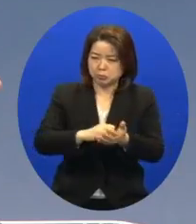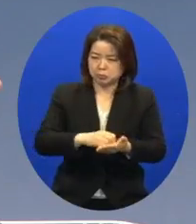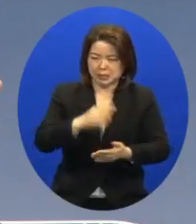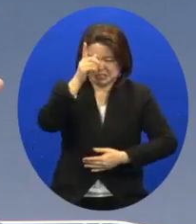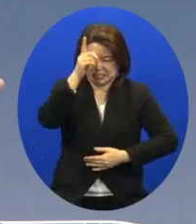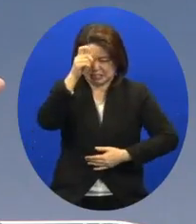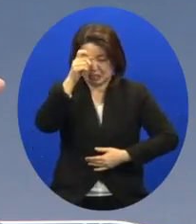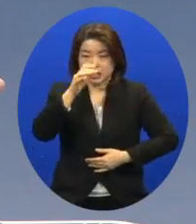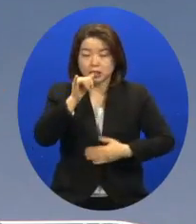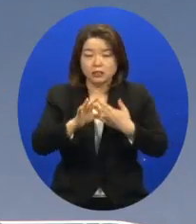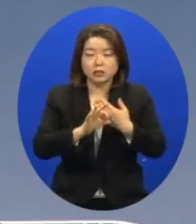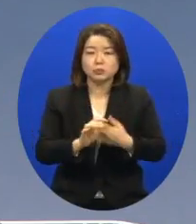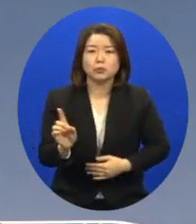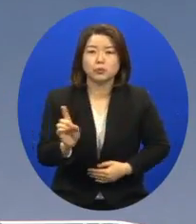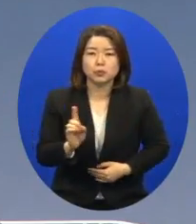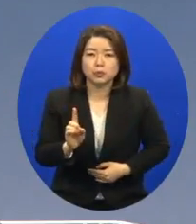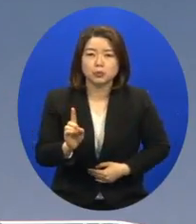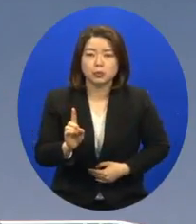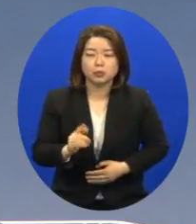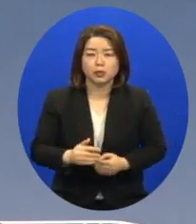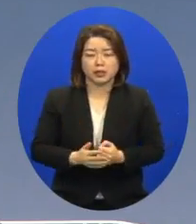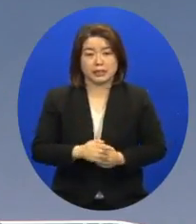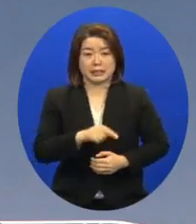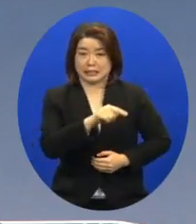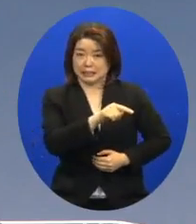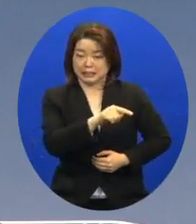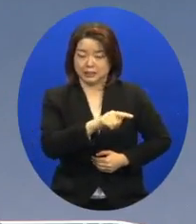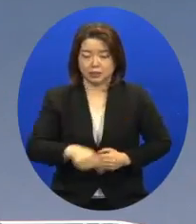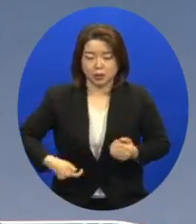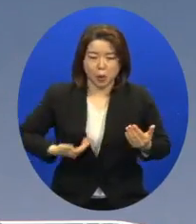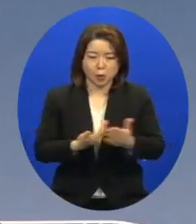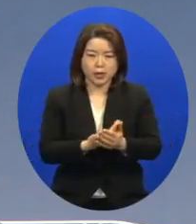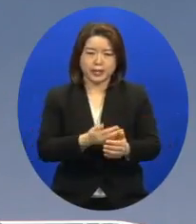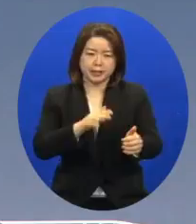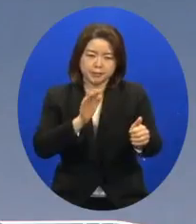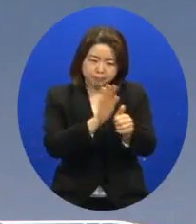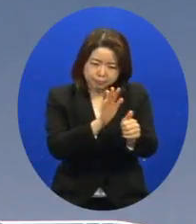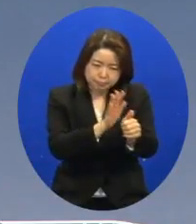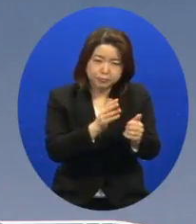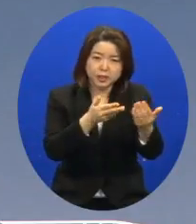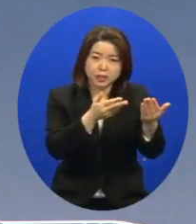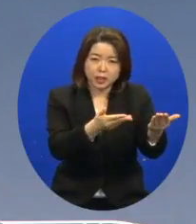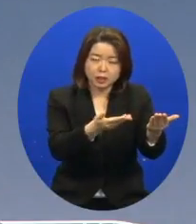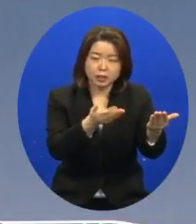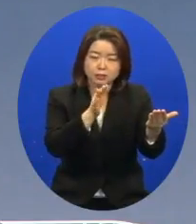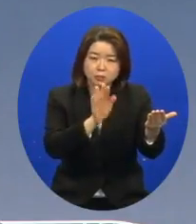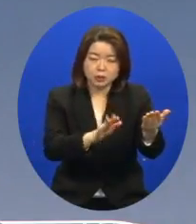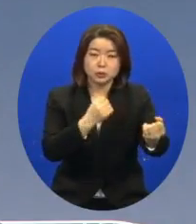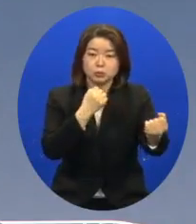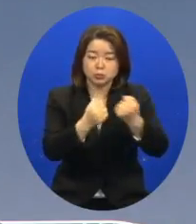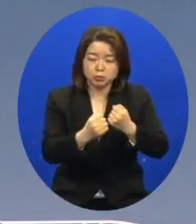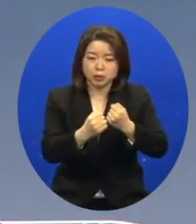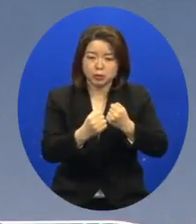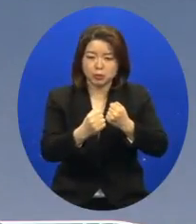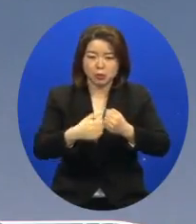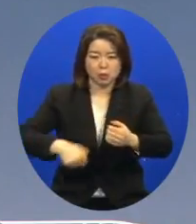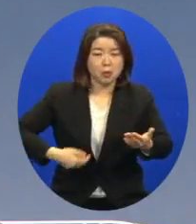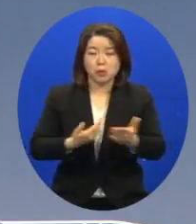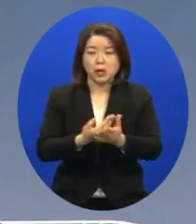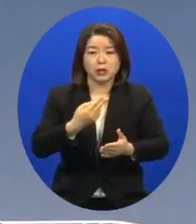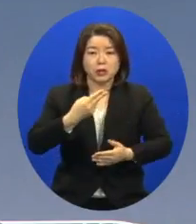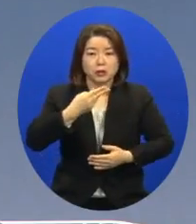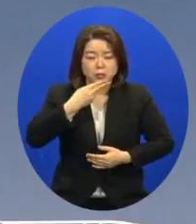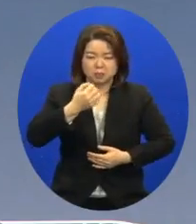어떡할까요 그 얘기에 괴 게 하도록 했는데도 그가 회개하지 않으면 어떻게 하죠 내어 쫓을 하는